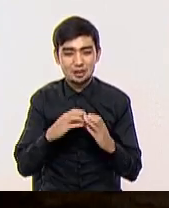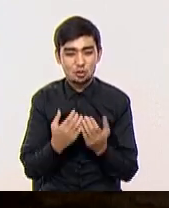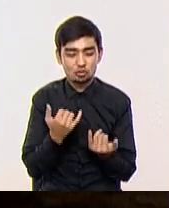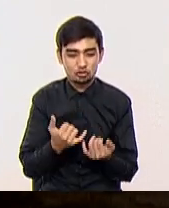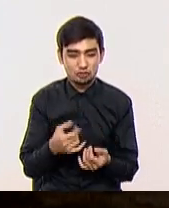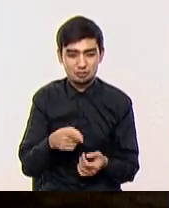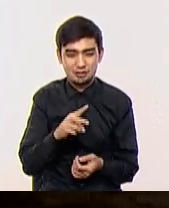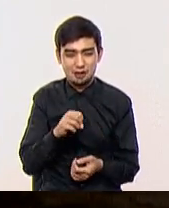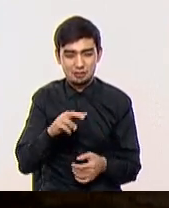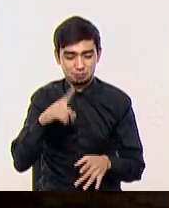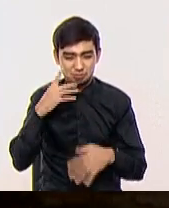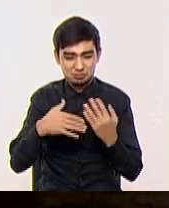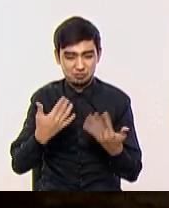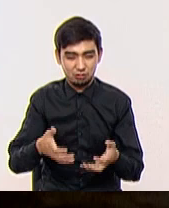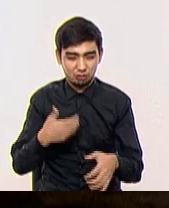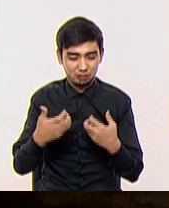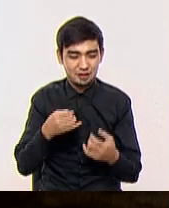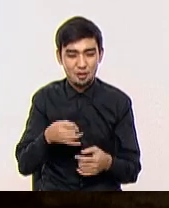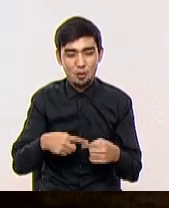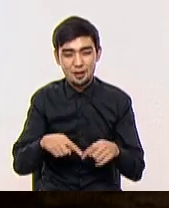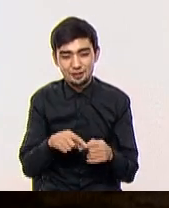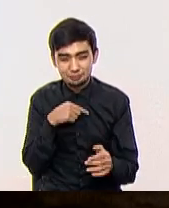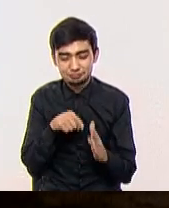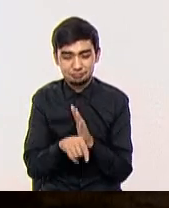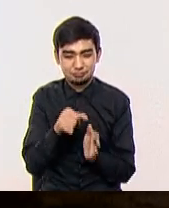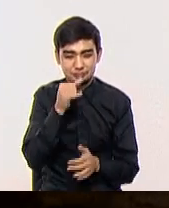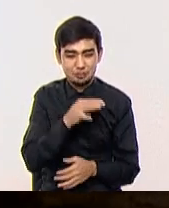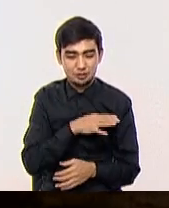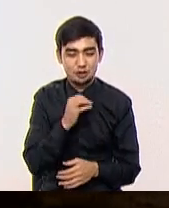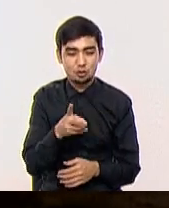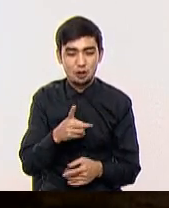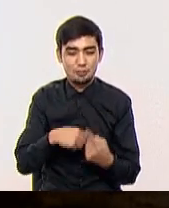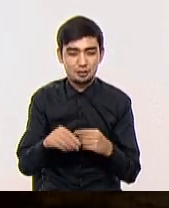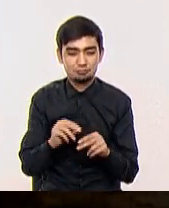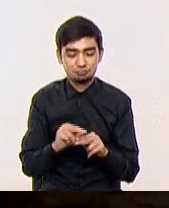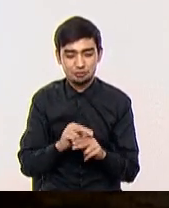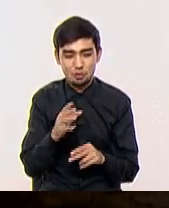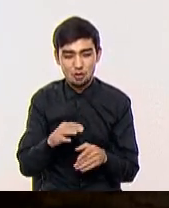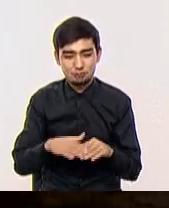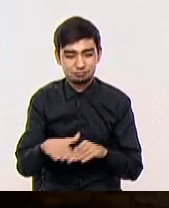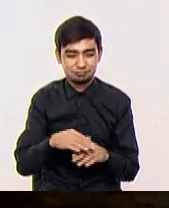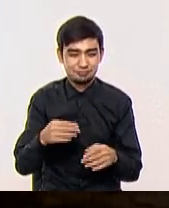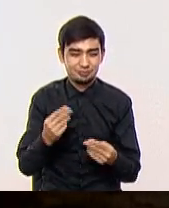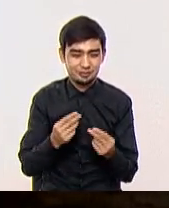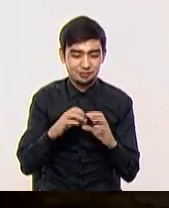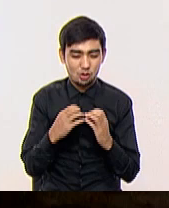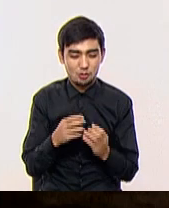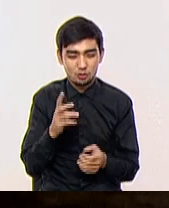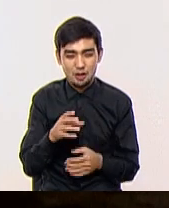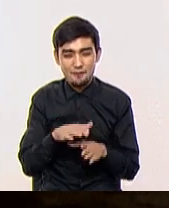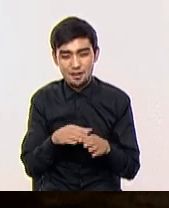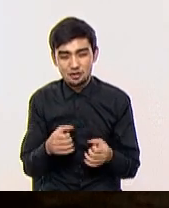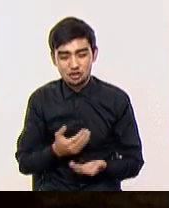уже котлован. Правда, на территорию объекта нам зайти не удалось. Кто будет восстанавливать поле, неизвестно. Но местные жители на